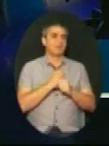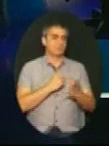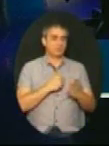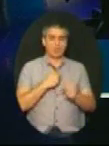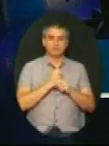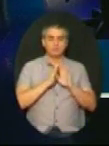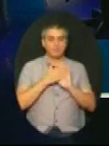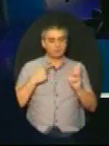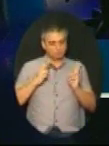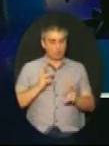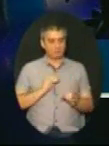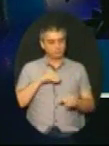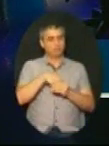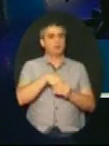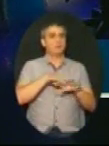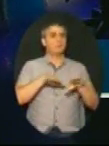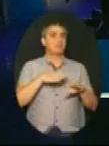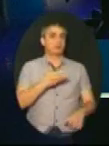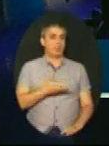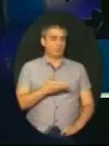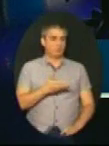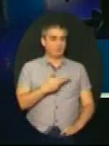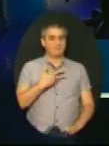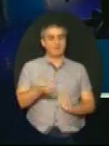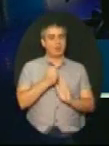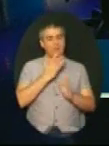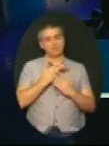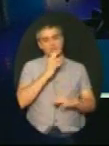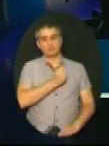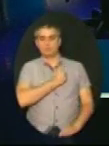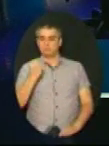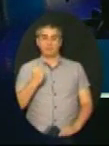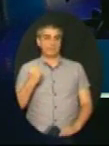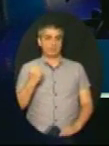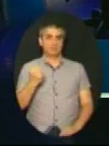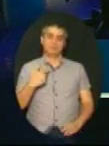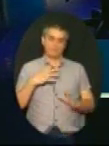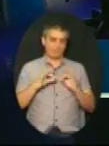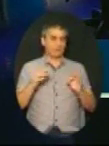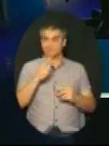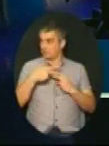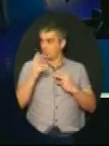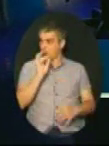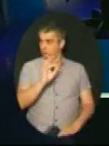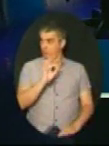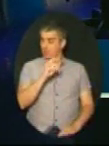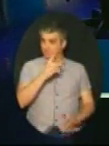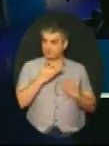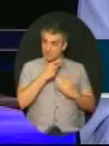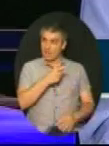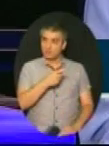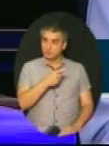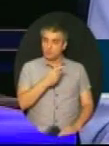עושה כל מה שאני יכול כדי להיכנס פנימה לתוך הממשלה, ולוקח קו ימני יותר. ומתחיל לעבוד משם. זה יהיה הפרויקט שלך, אבל זה מה שיעזור לה,